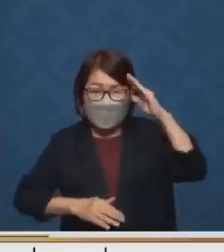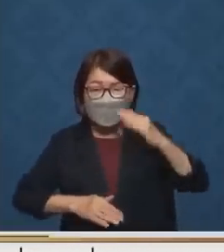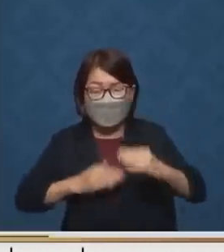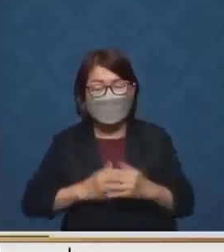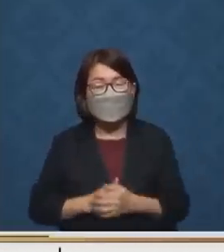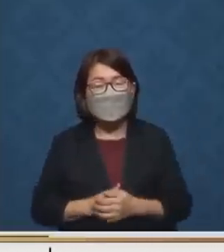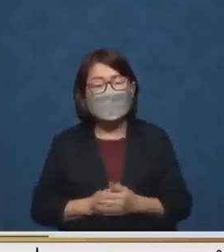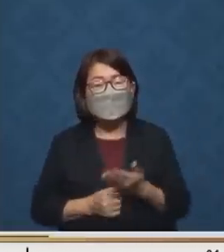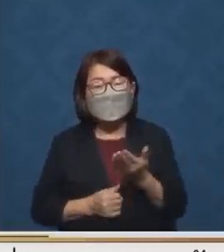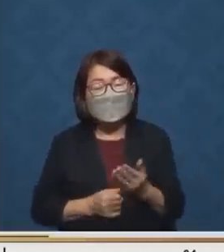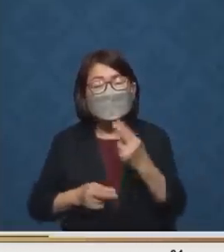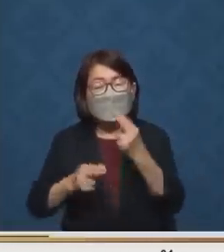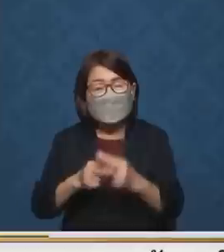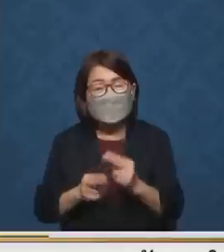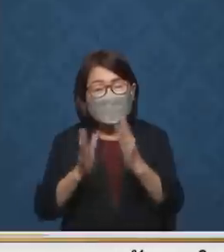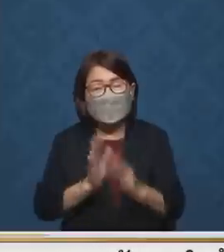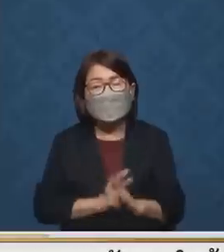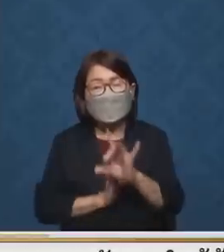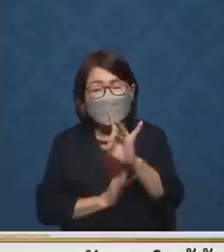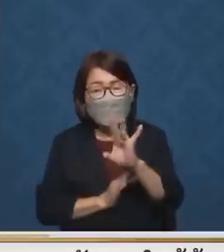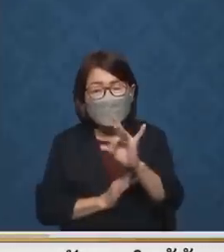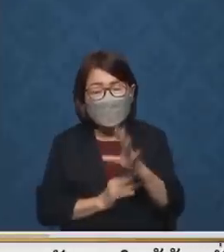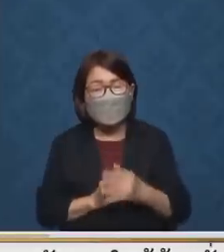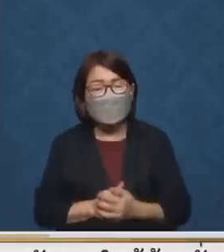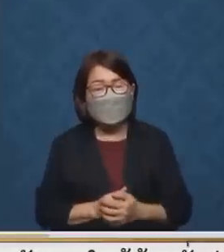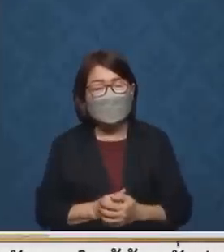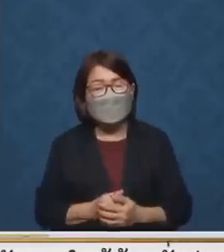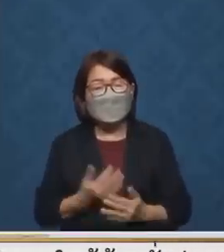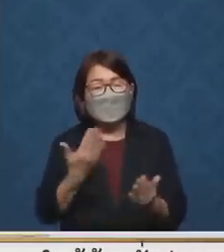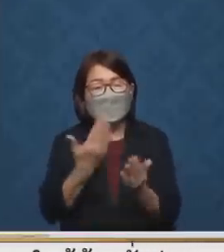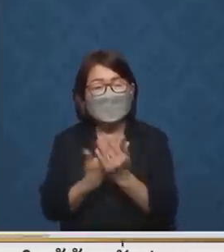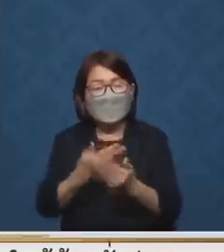อรายชื่อ 100 คนอยู่นี่